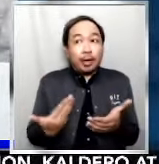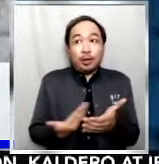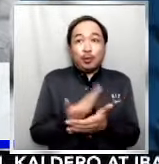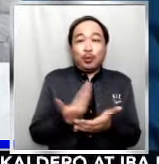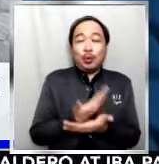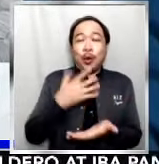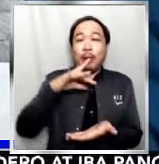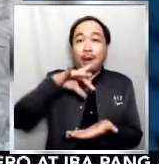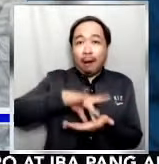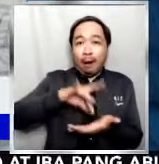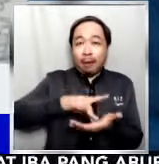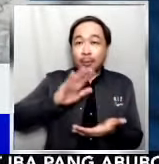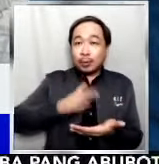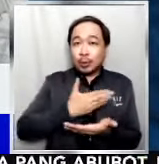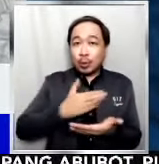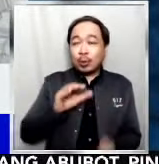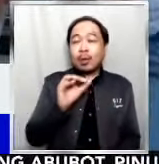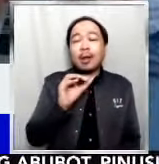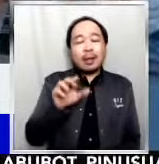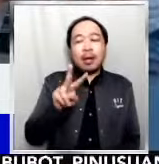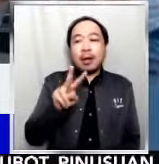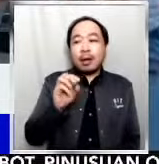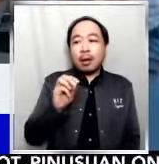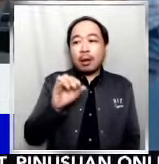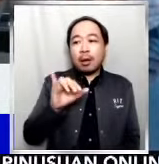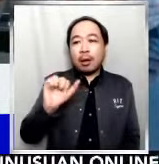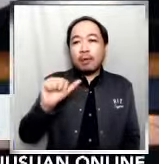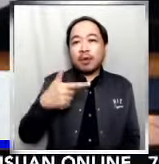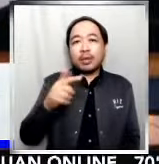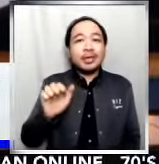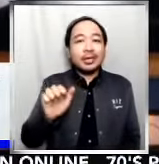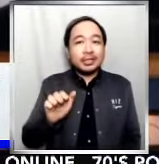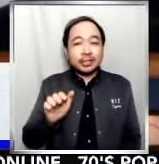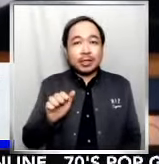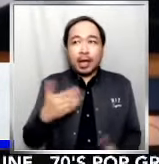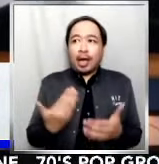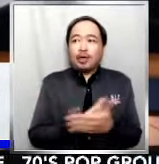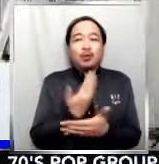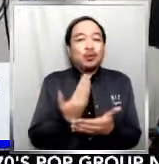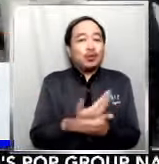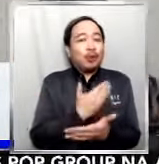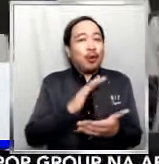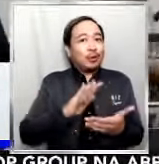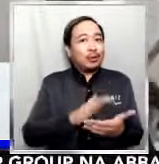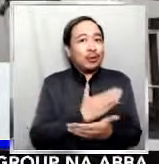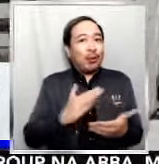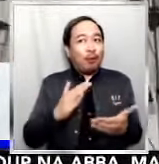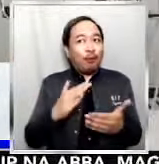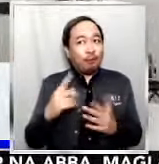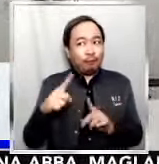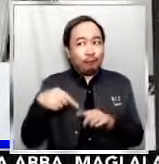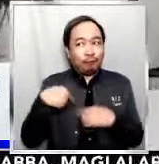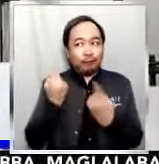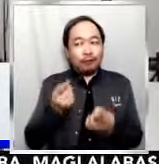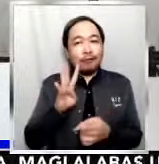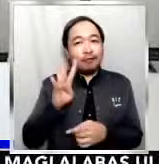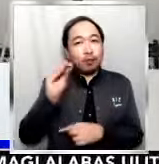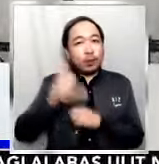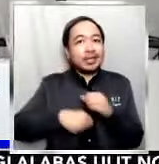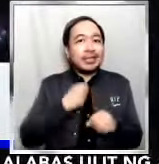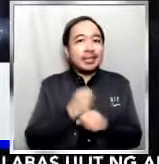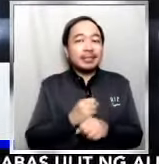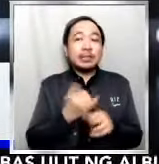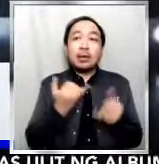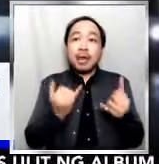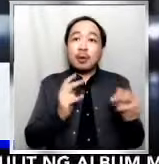new album after 40 years. At para mas lalong ma-excite ang fans ng grupo, sasabak for the first time